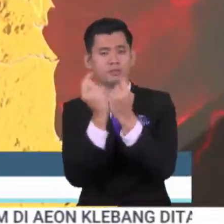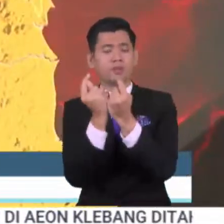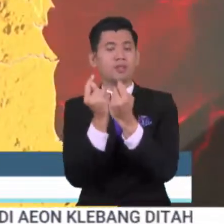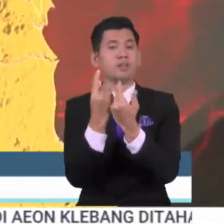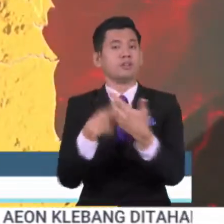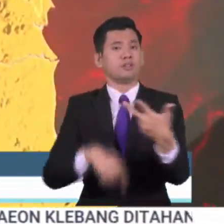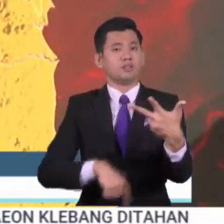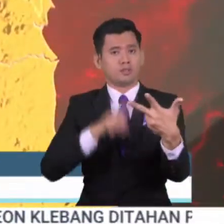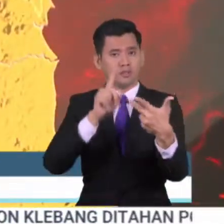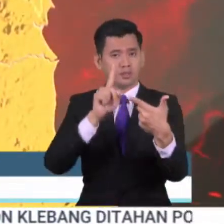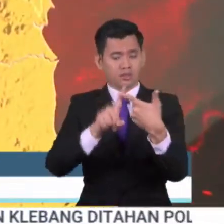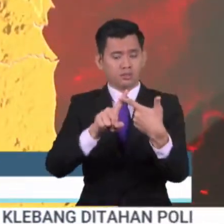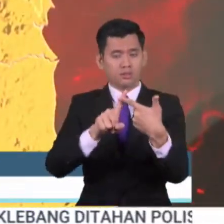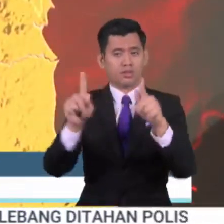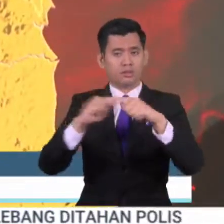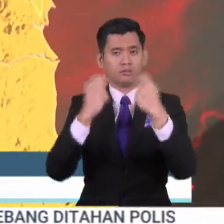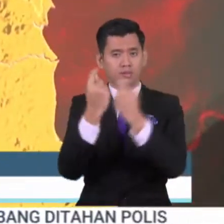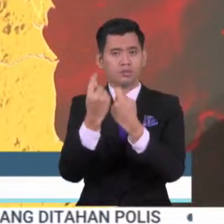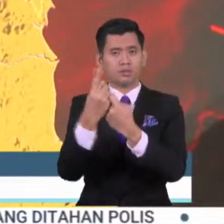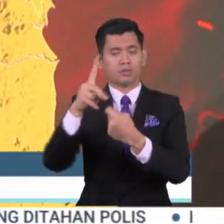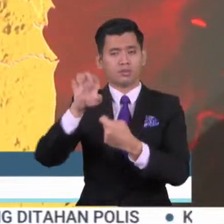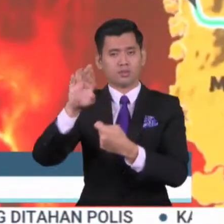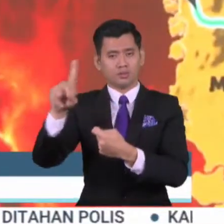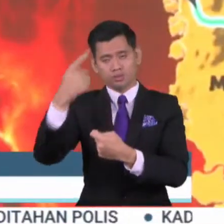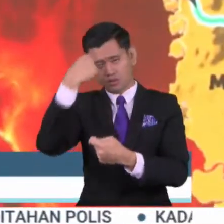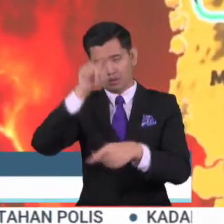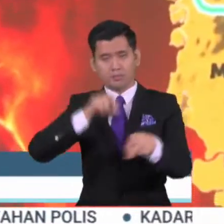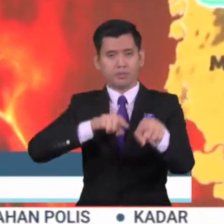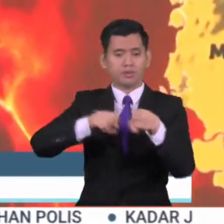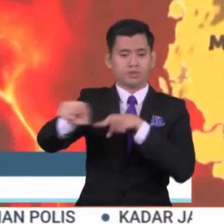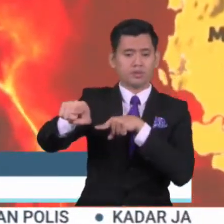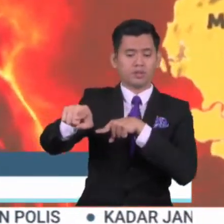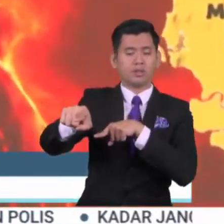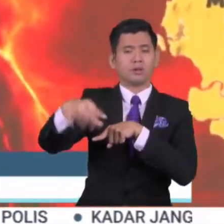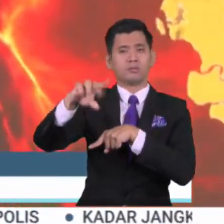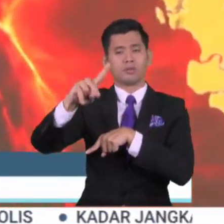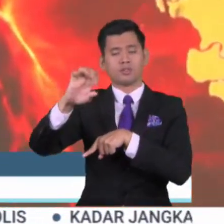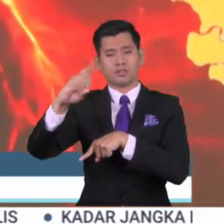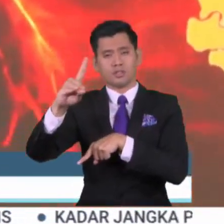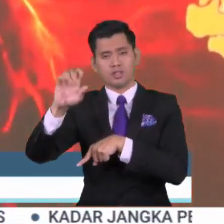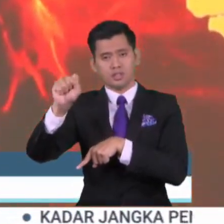termasuk dua pasukan untuk penumbaan berstatus pries